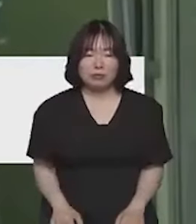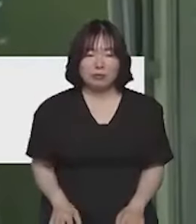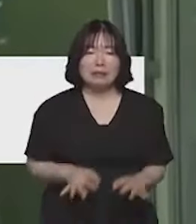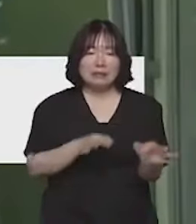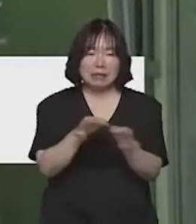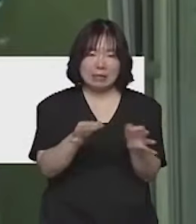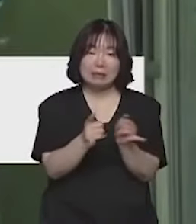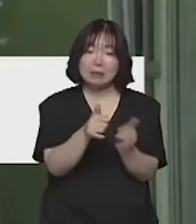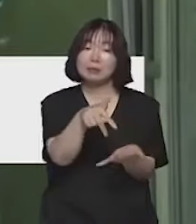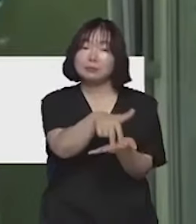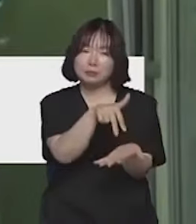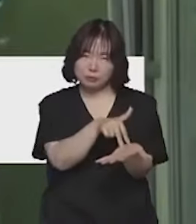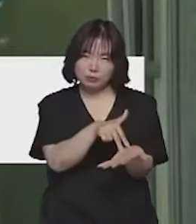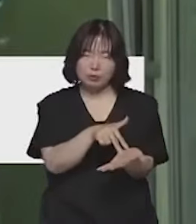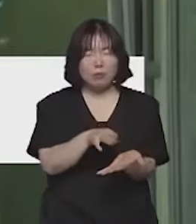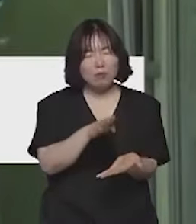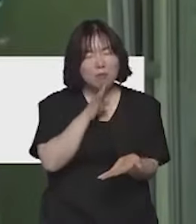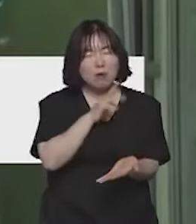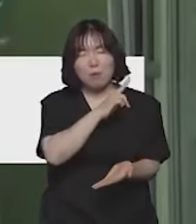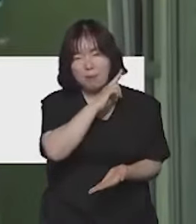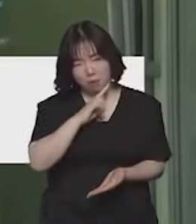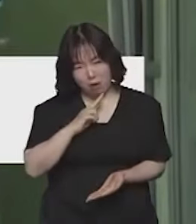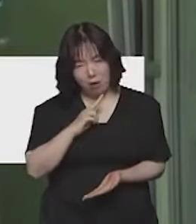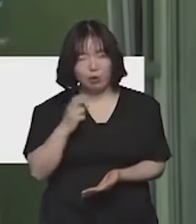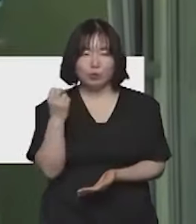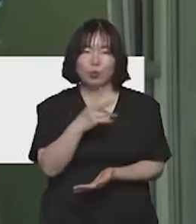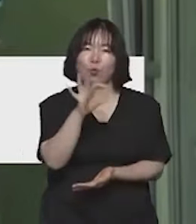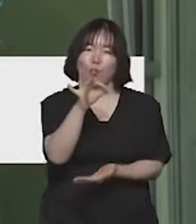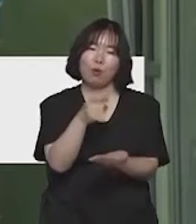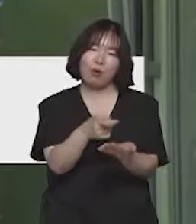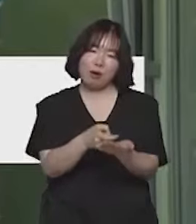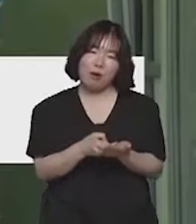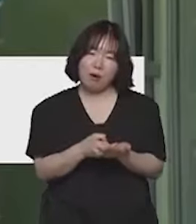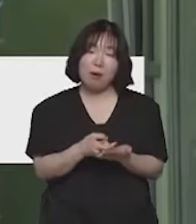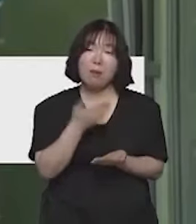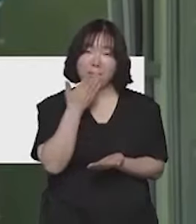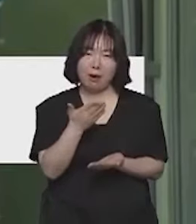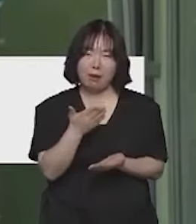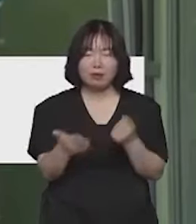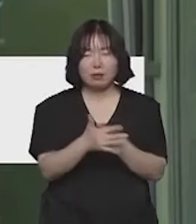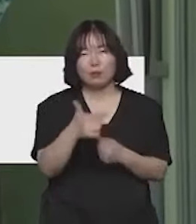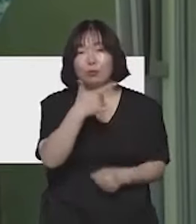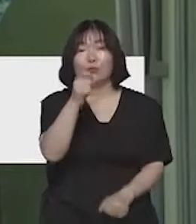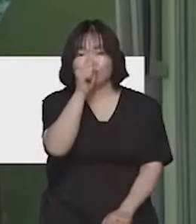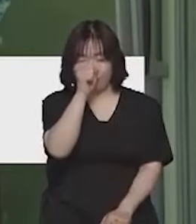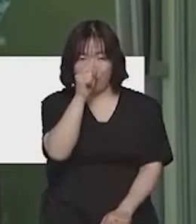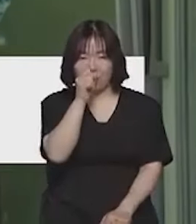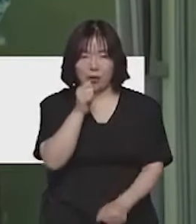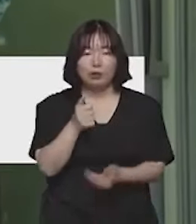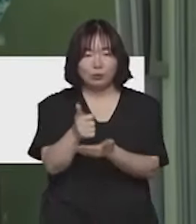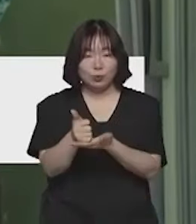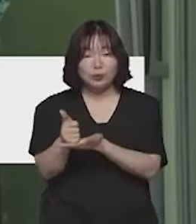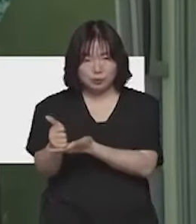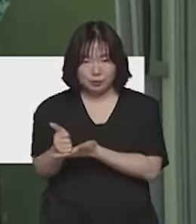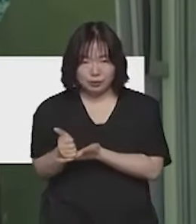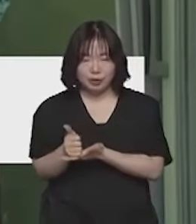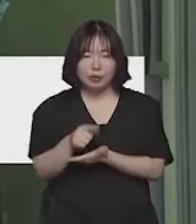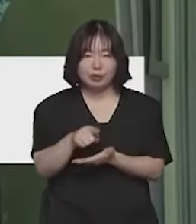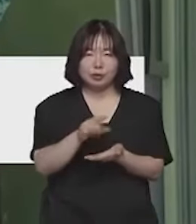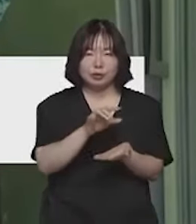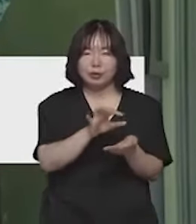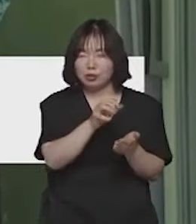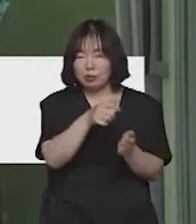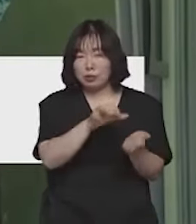장사하는 사람들 입장에서는 굉장히 편리하고 또 비용적으로도 많이 절감할 수 있어서 너무 좋았습니다. 우리 손님들에게